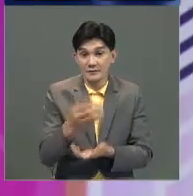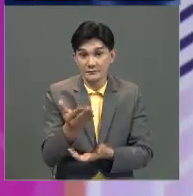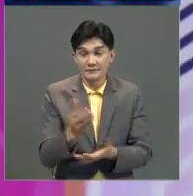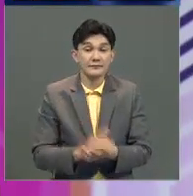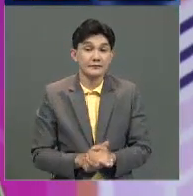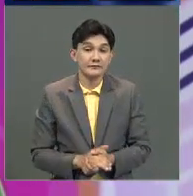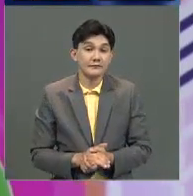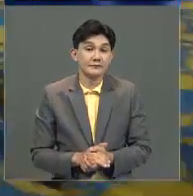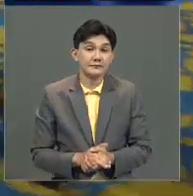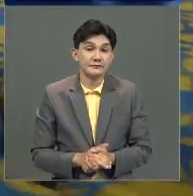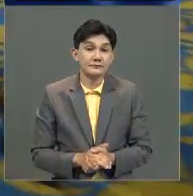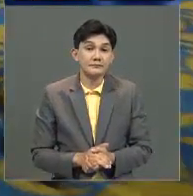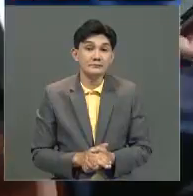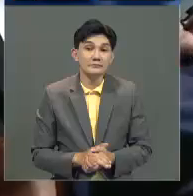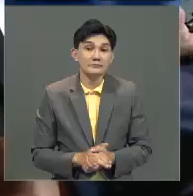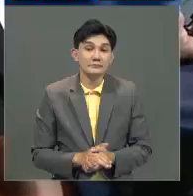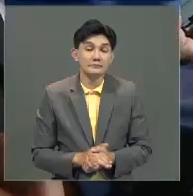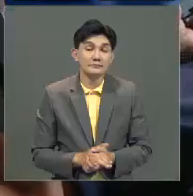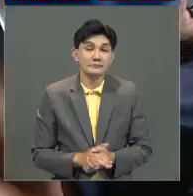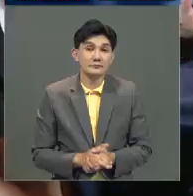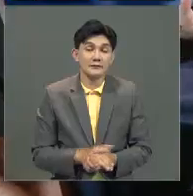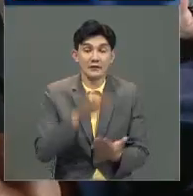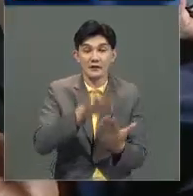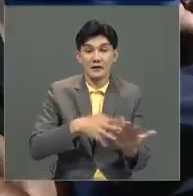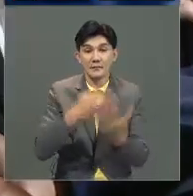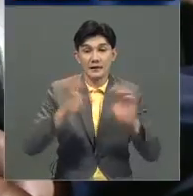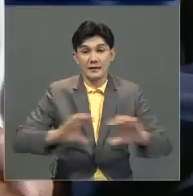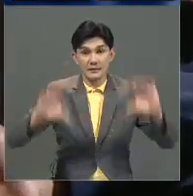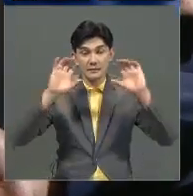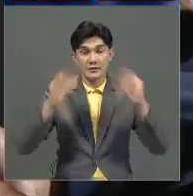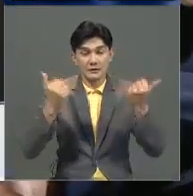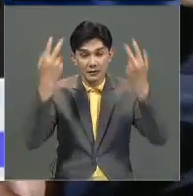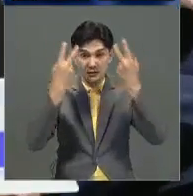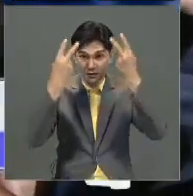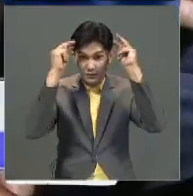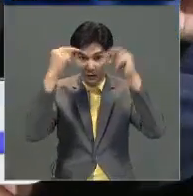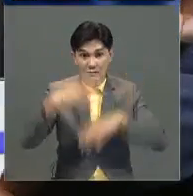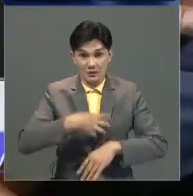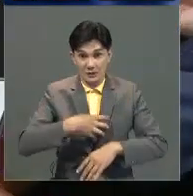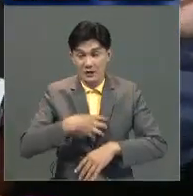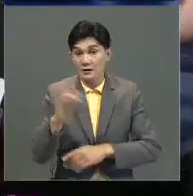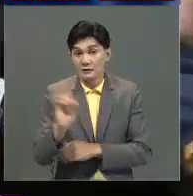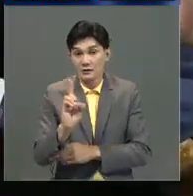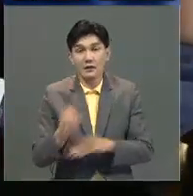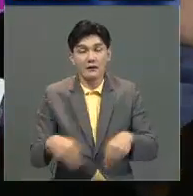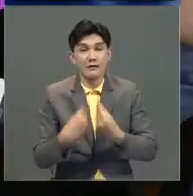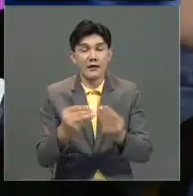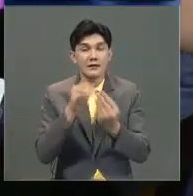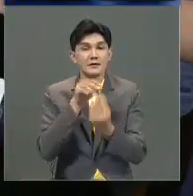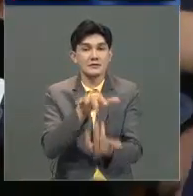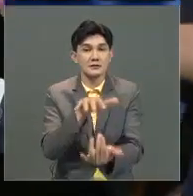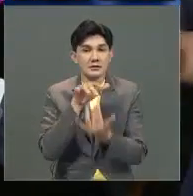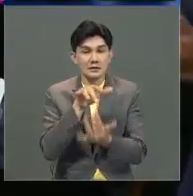พันลบค่ะ จากนโยบายรัฐบาลนะครับท่านนายกรัฐมนตรีต้องการที่จะให้มีการสื่อส